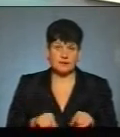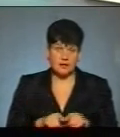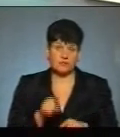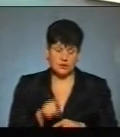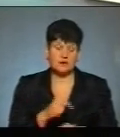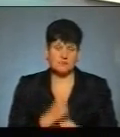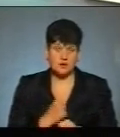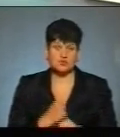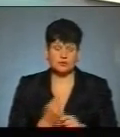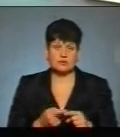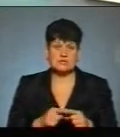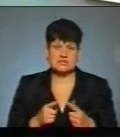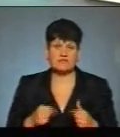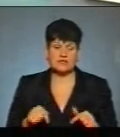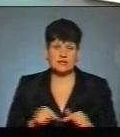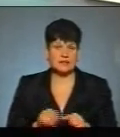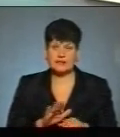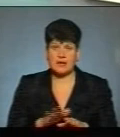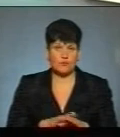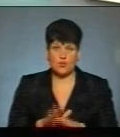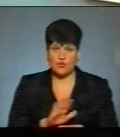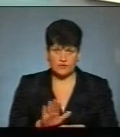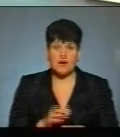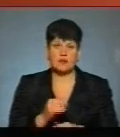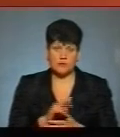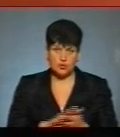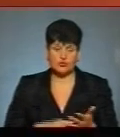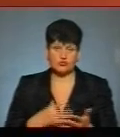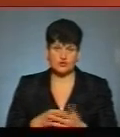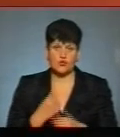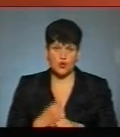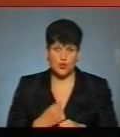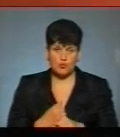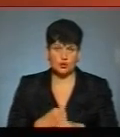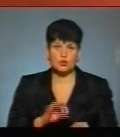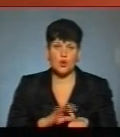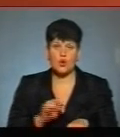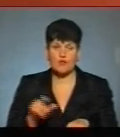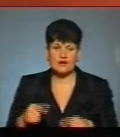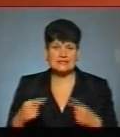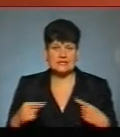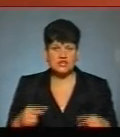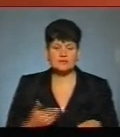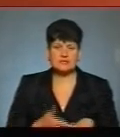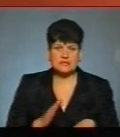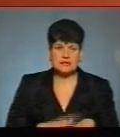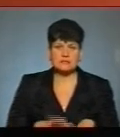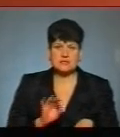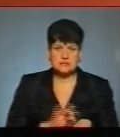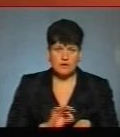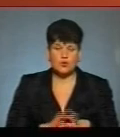працюють, ці відділення, не на повну потужність, але продовжують свою роботу. Тобто хворі з іншими складними